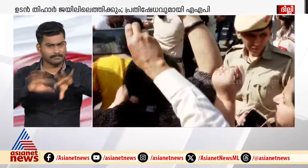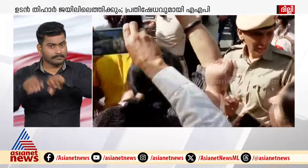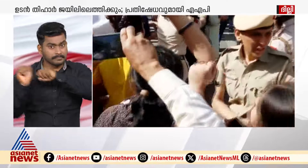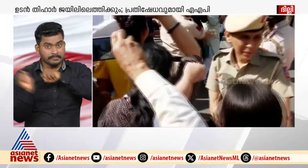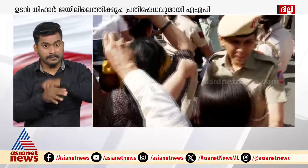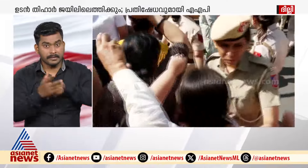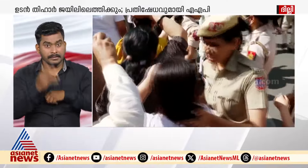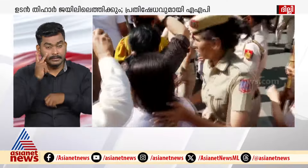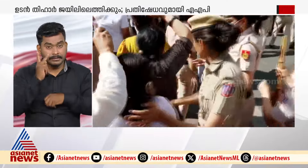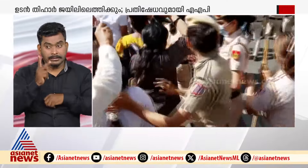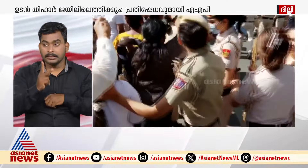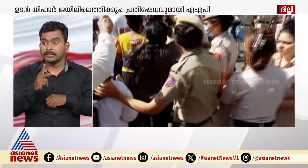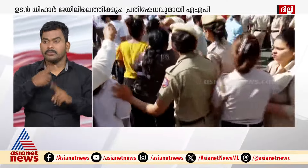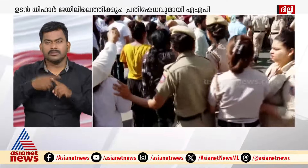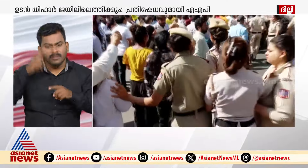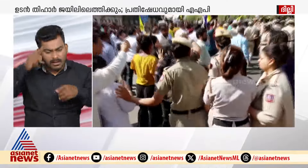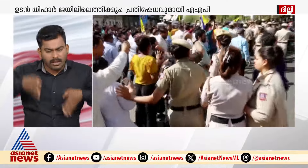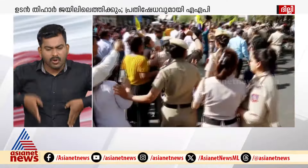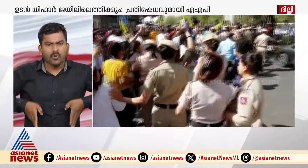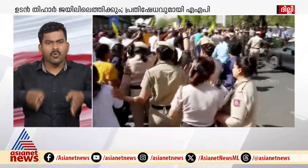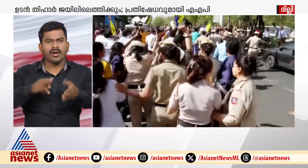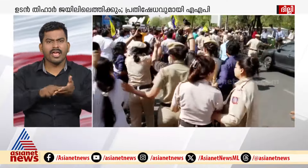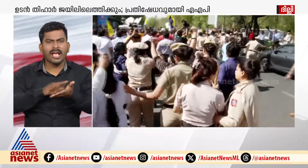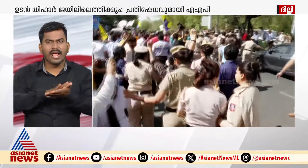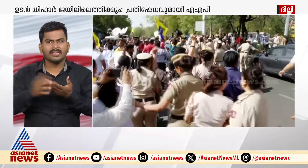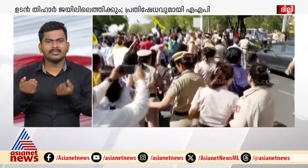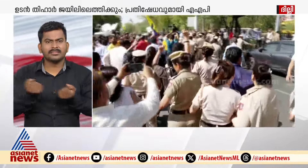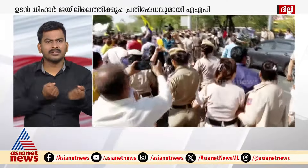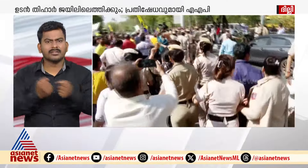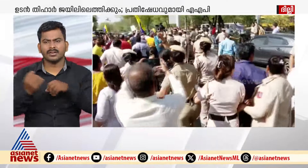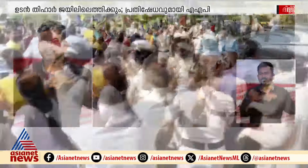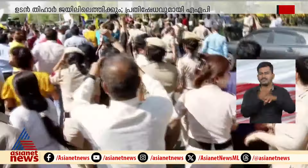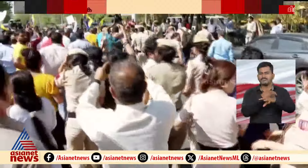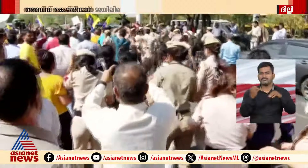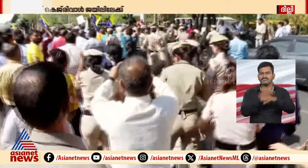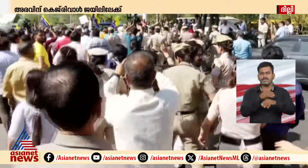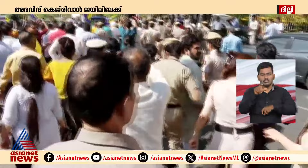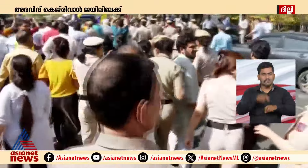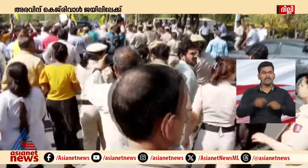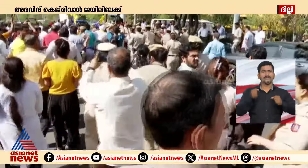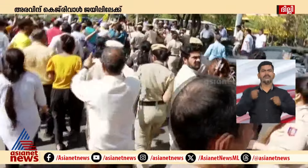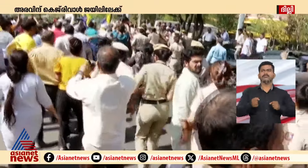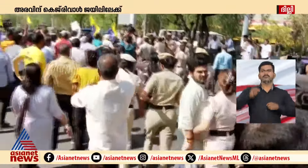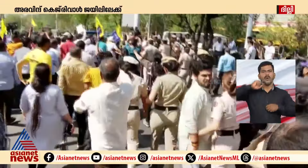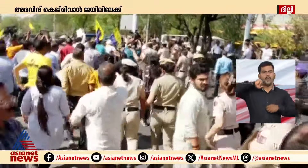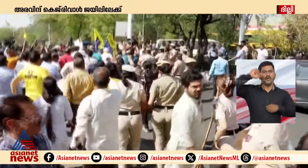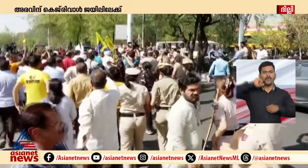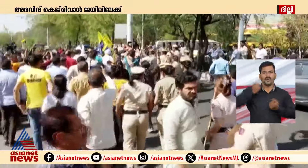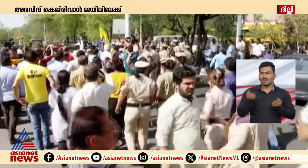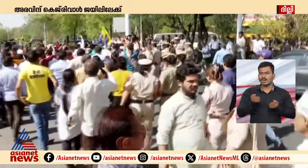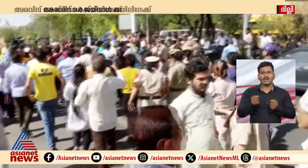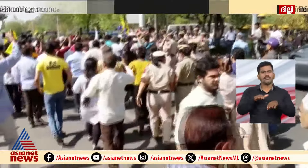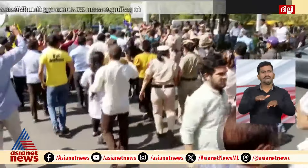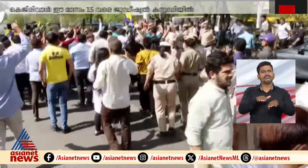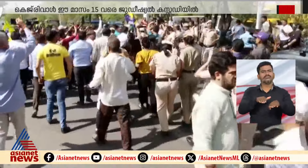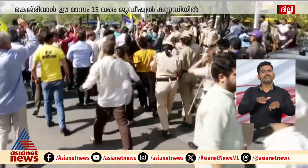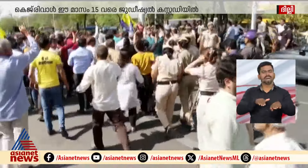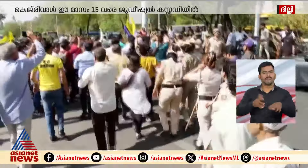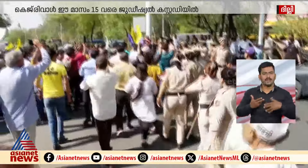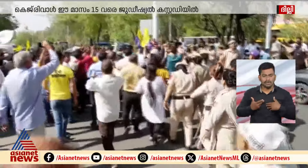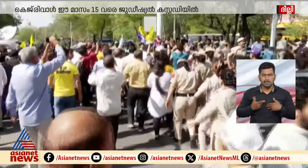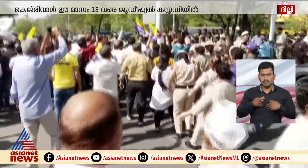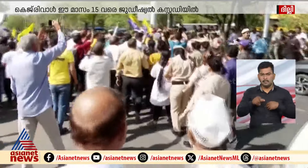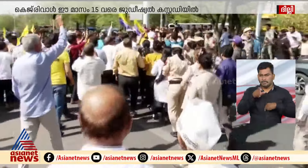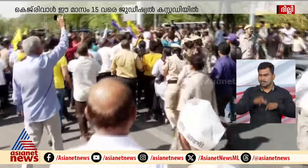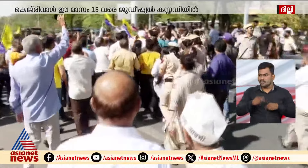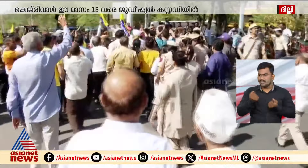പോലീസ് ഗതാഗതം തടസ്സപ്പെടുത്തിയവരെ മാറ്റാനുള്ള ശ്രമം തീഹാർ ജയിലിന് മുൻപിൽ നടത്തുന്നത്. പക്ഷേ പൂർണ്ണമായും അത് സാധിച്ചിട്ടില്ല. ഇപ്പോഴും ആ